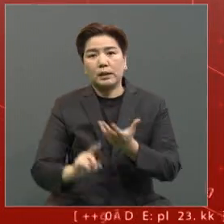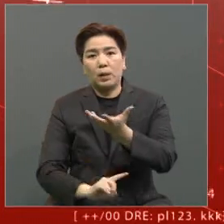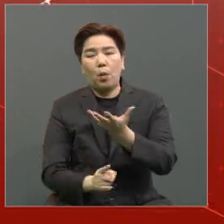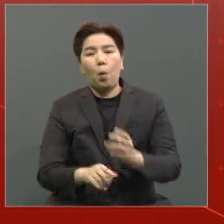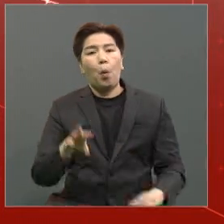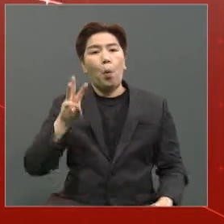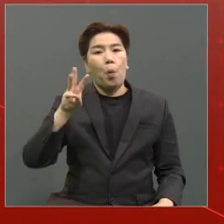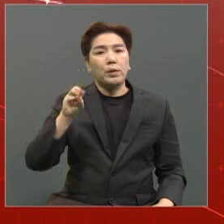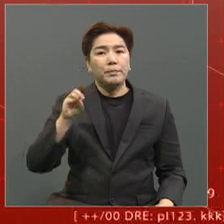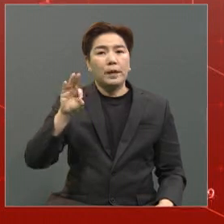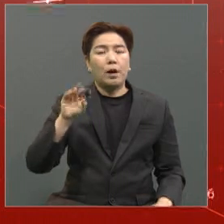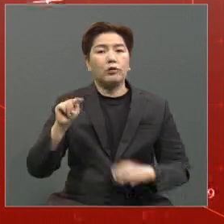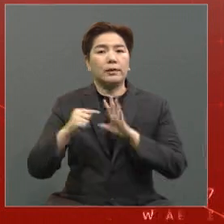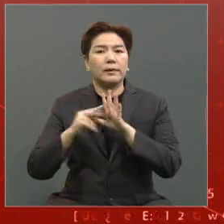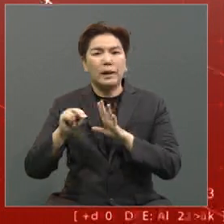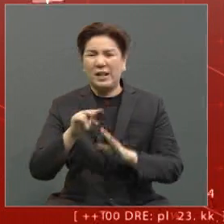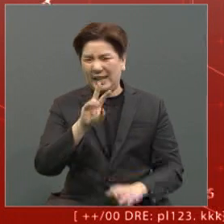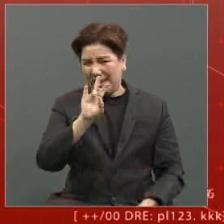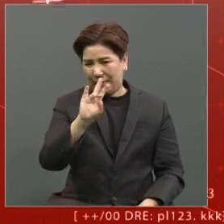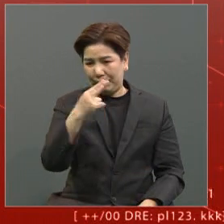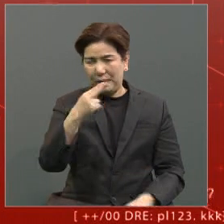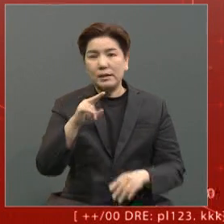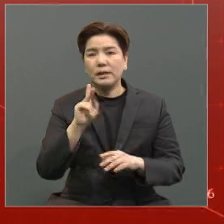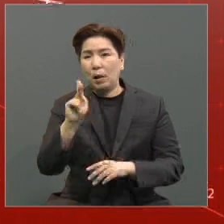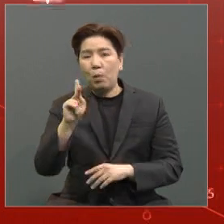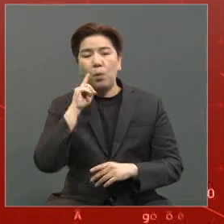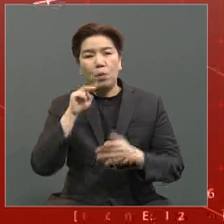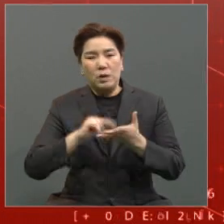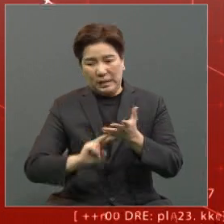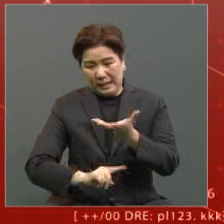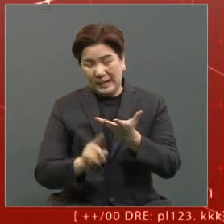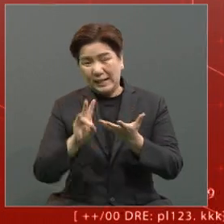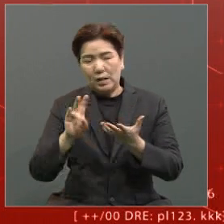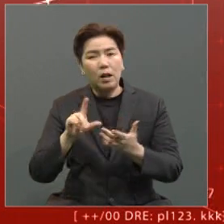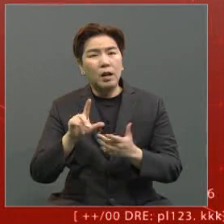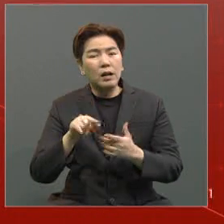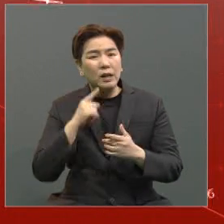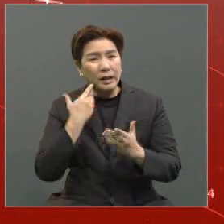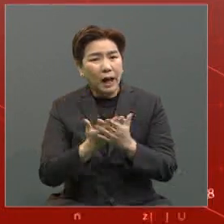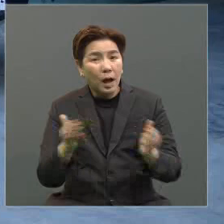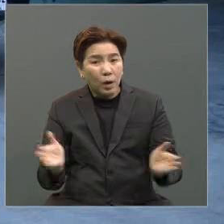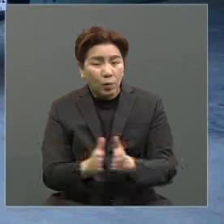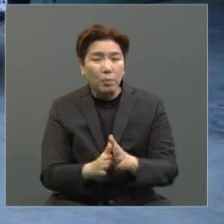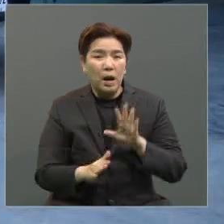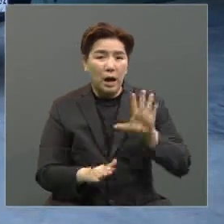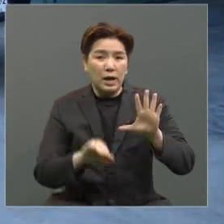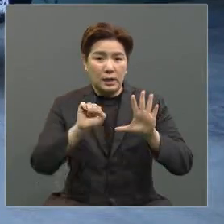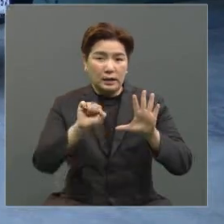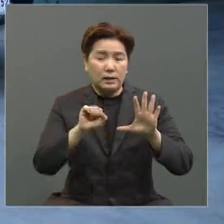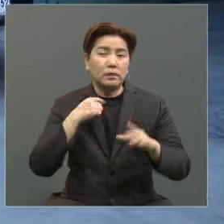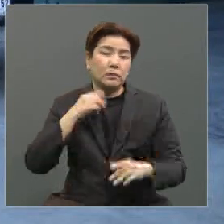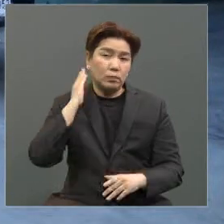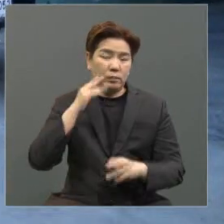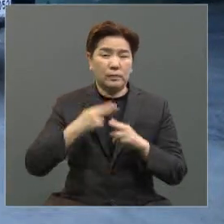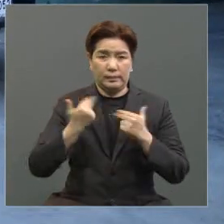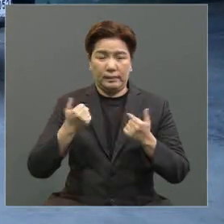69ตันคุณผู้ชมยึดไว้ทั้งหมดเนี่ยมูลค่านะ 5ล้า500,000กว่าบาทนะครับปฏิบัติการนี้นำโดยคุณธนดล